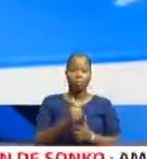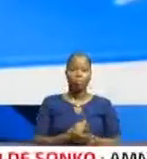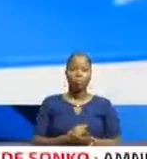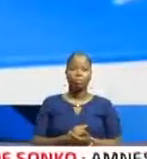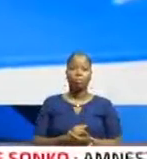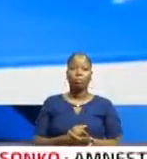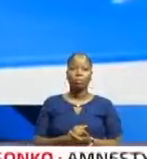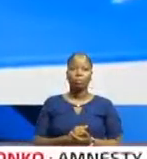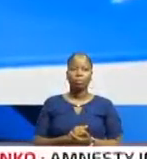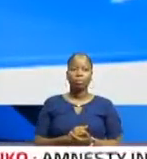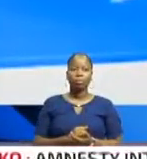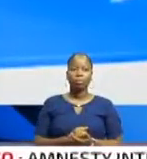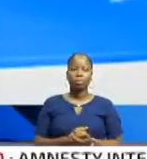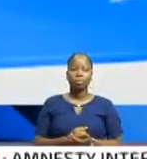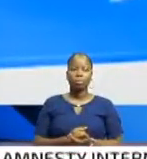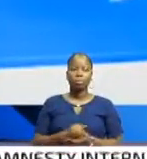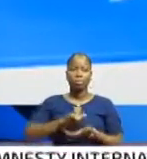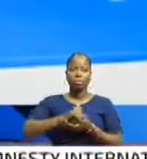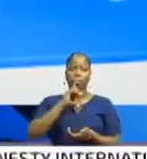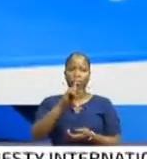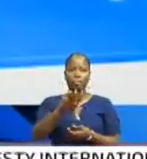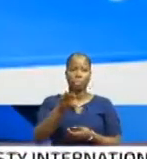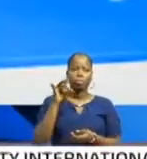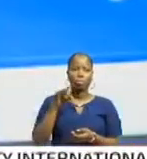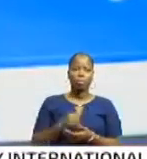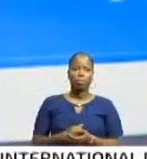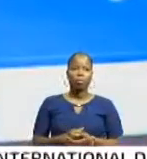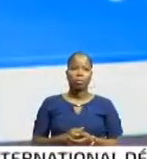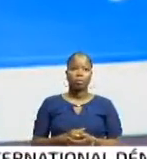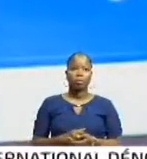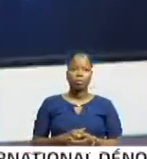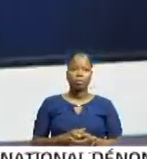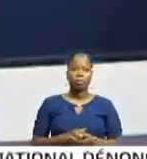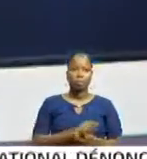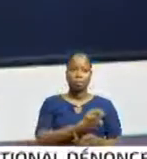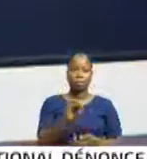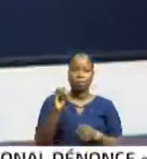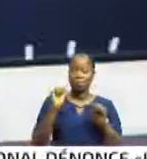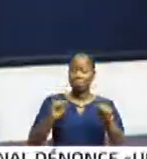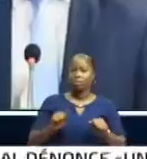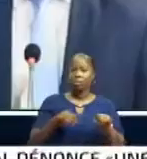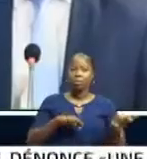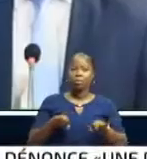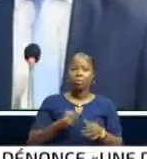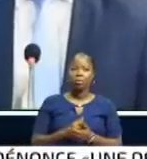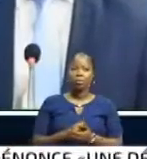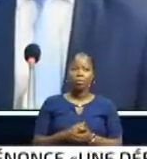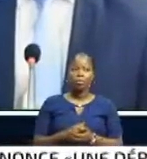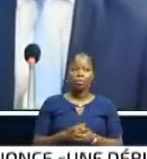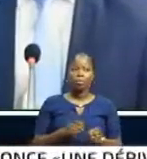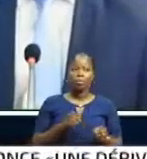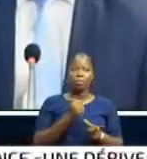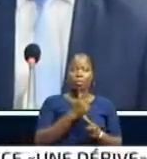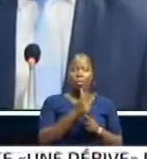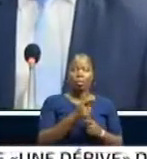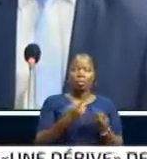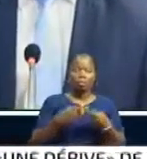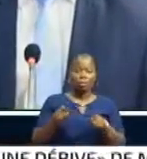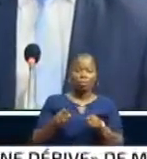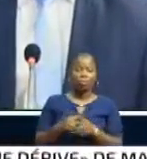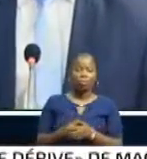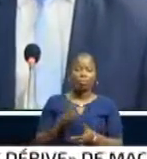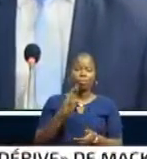le proche c'était une décision qui étaient les commandes depuis longtemps qu'on vient d'exécuter pas être content pour diverses raisons